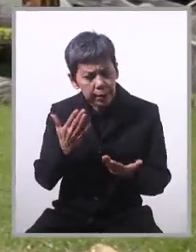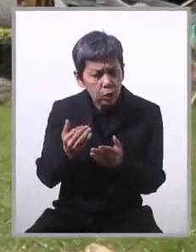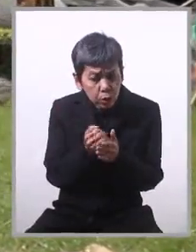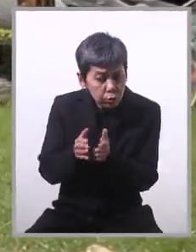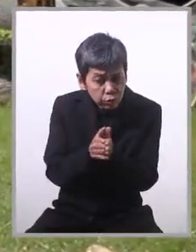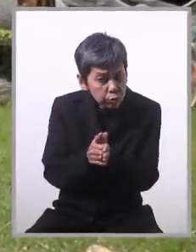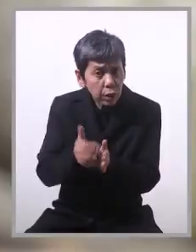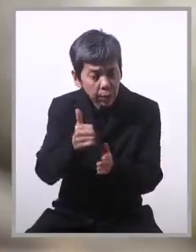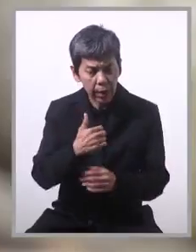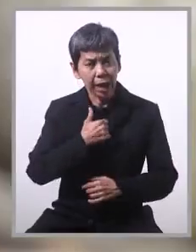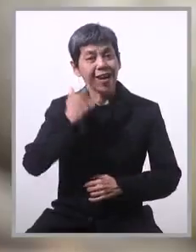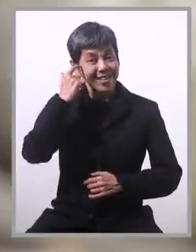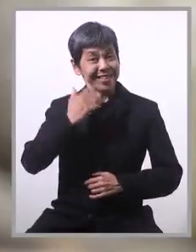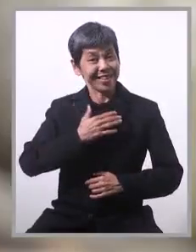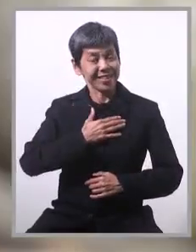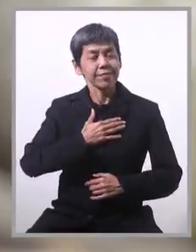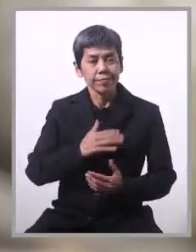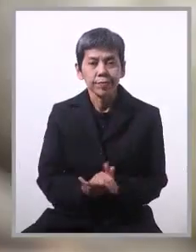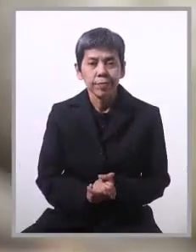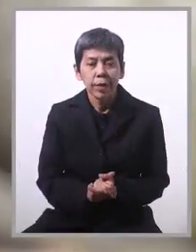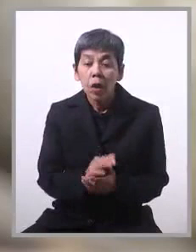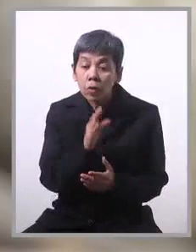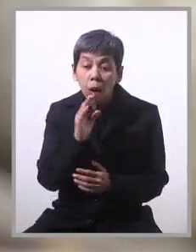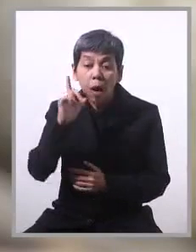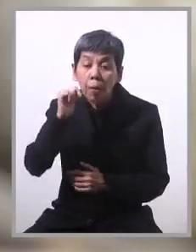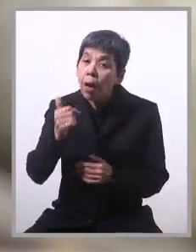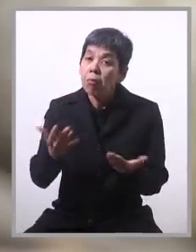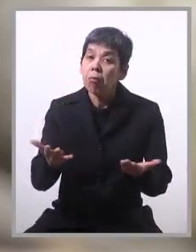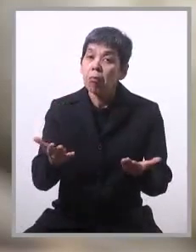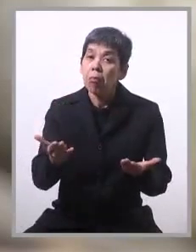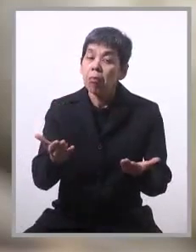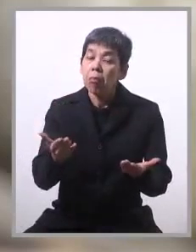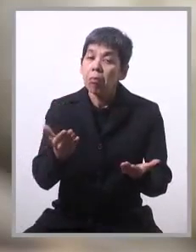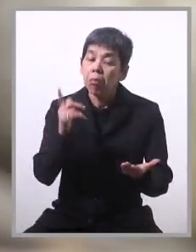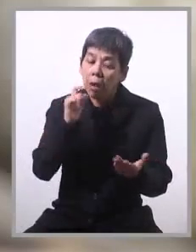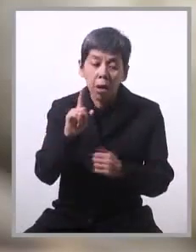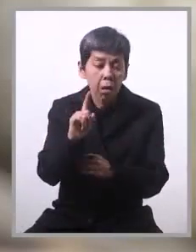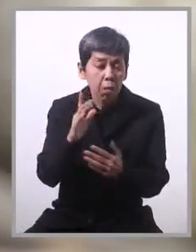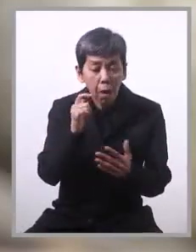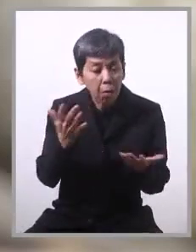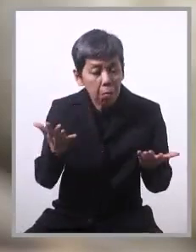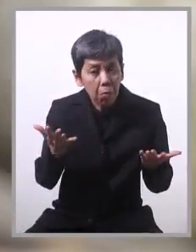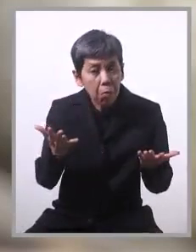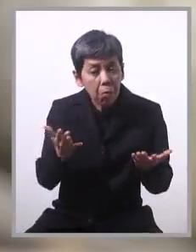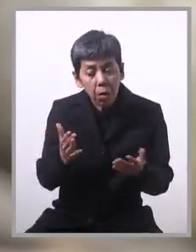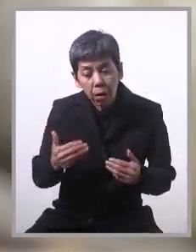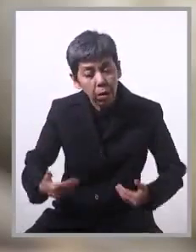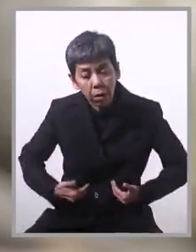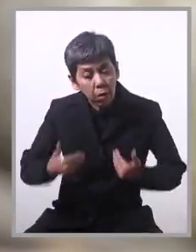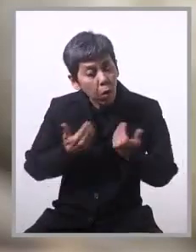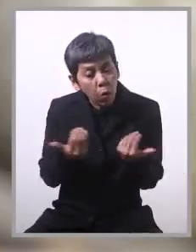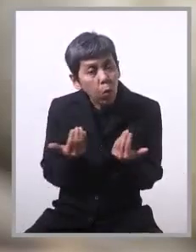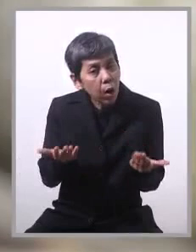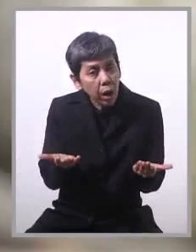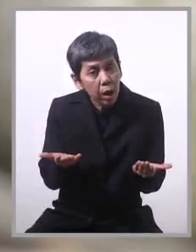ในครัวได้บ้างพี่หน่อยก็มองว่าถ้าแม่เขาไม่อยู่นะคะถ้าแม่ไม่อยู่เขาจะดำร